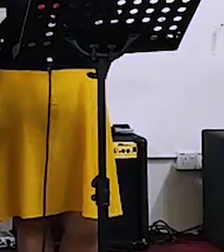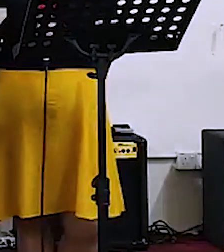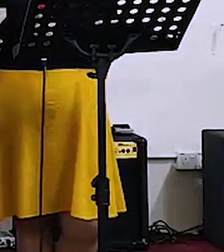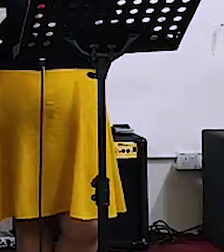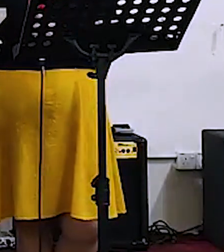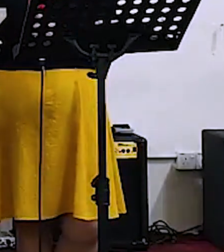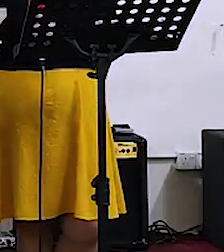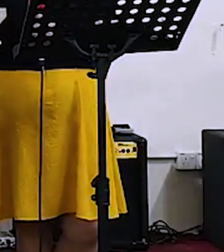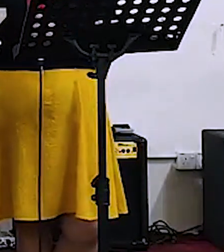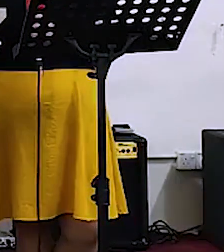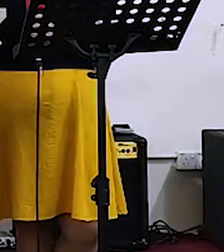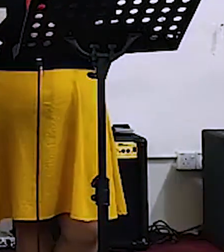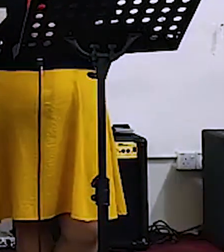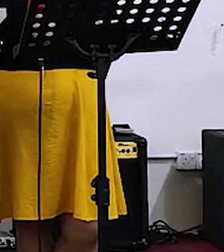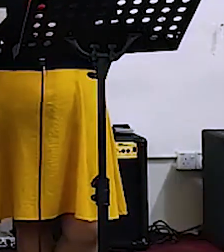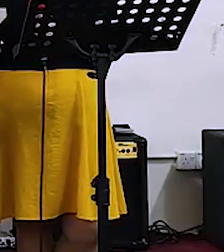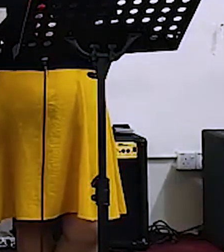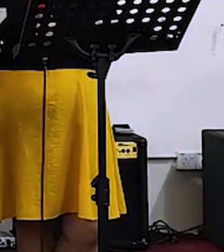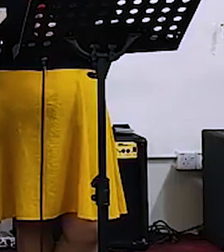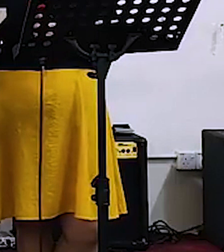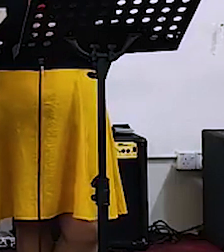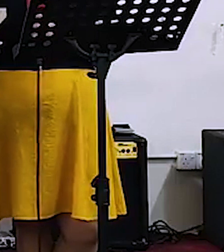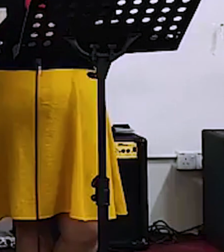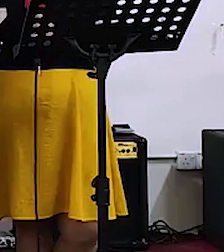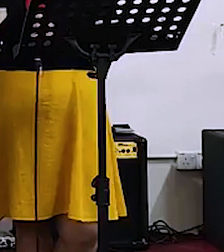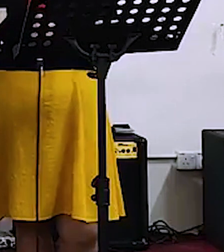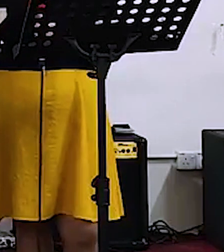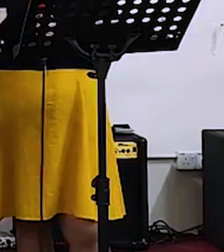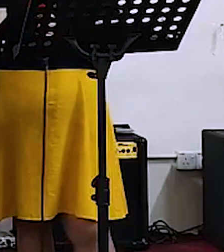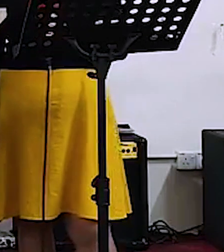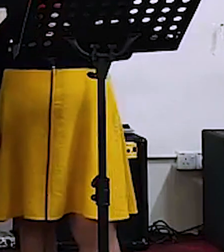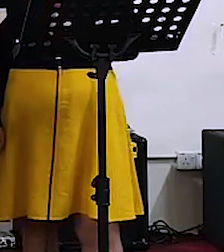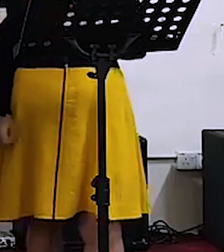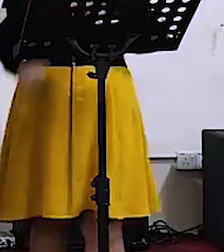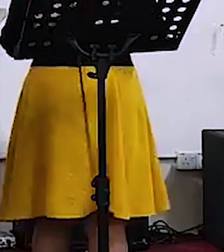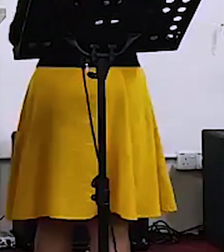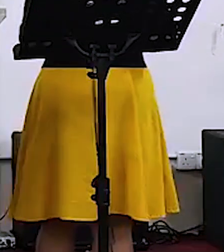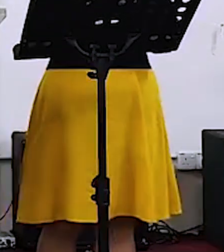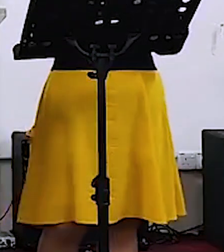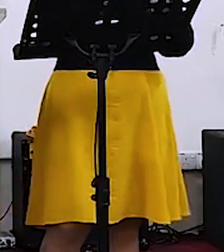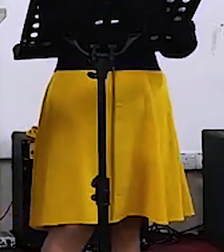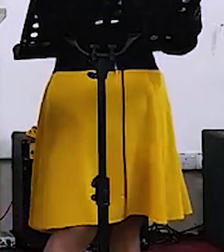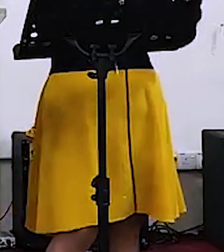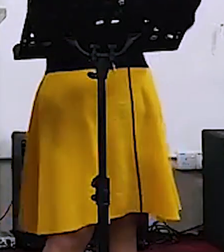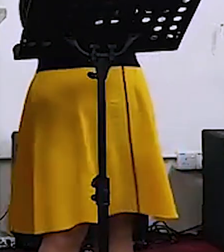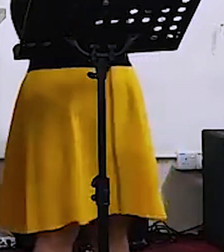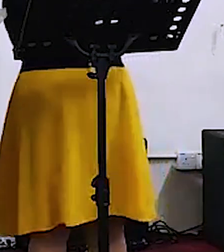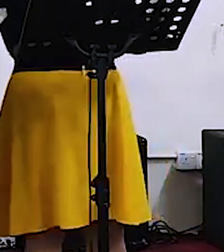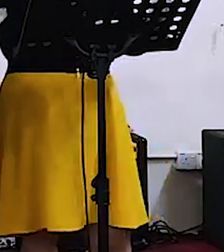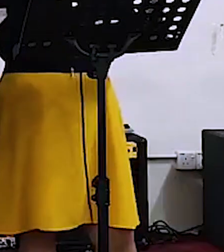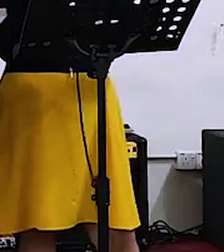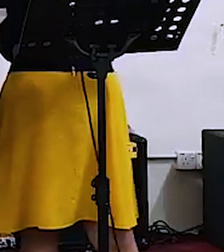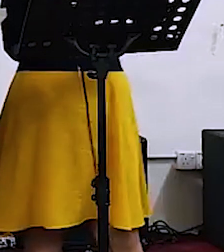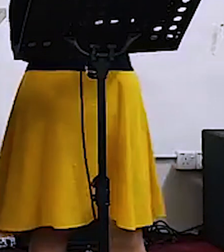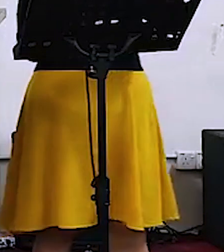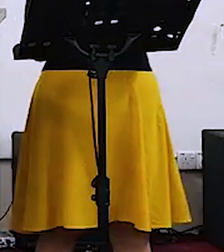life, what? You're receiving all these good things that you don't deserve, that's grace. 恩典的意思呢，就是我们得到神的祝福，